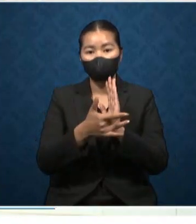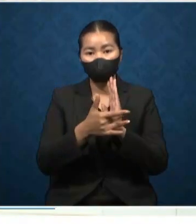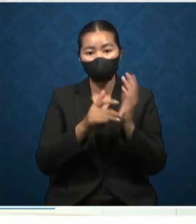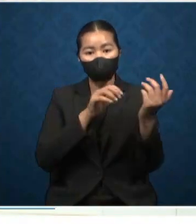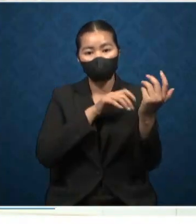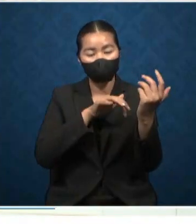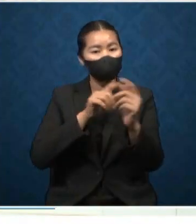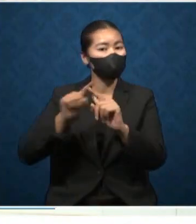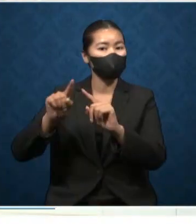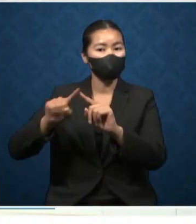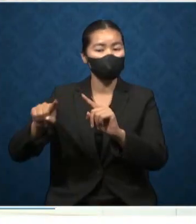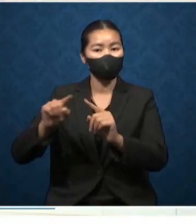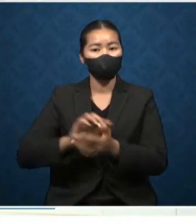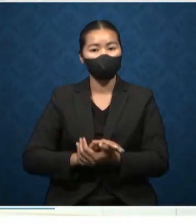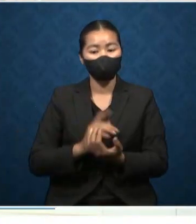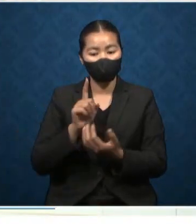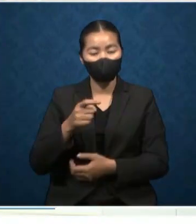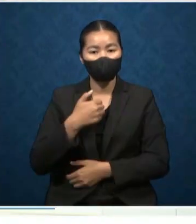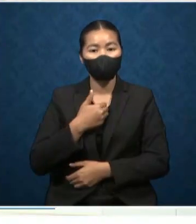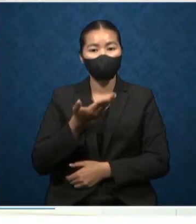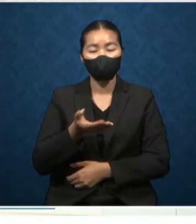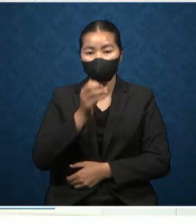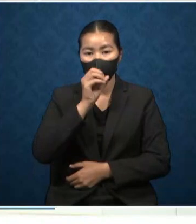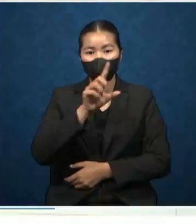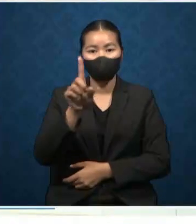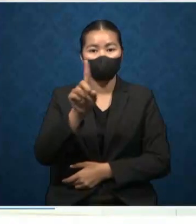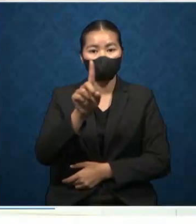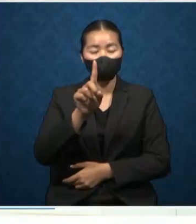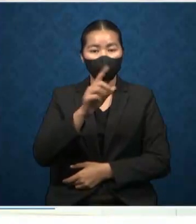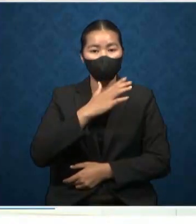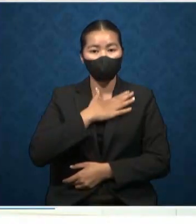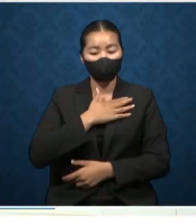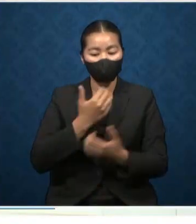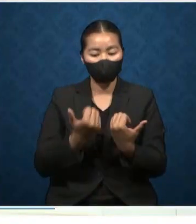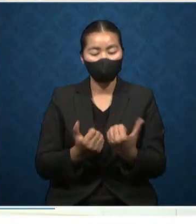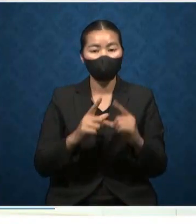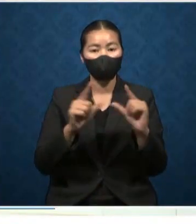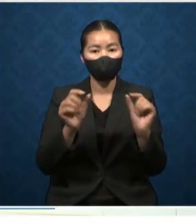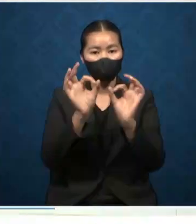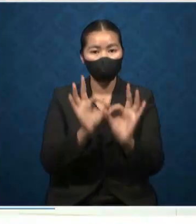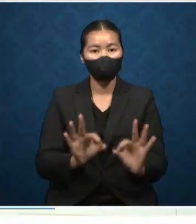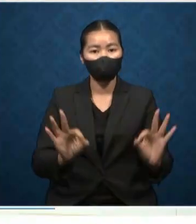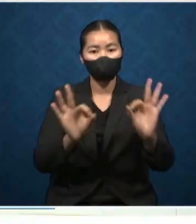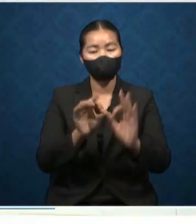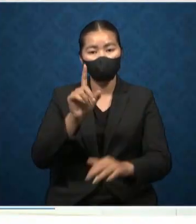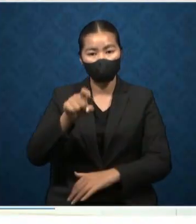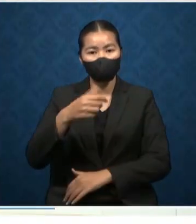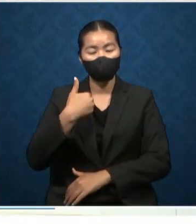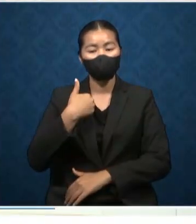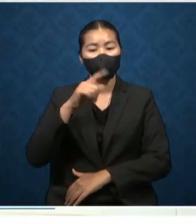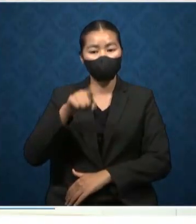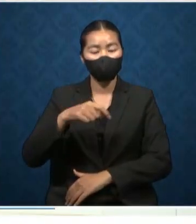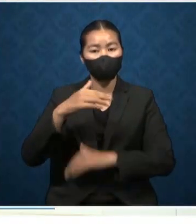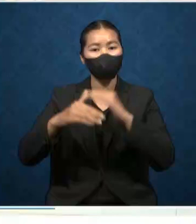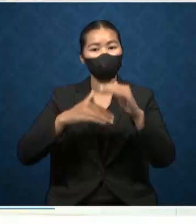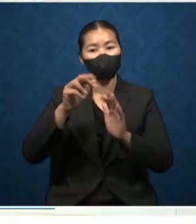องขอนุญาติกรบเรีนวาอี้เปเรื่สำคัญมากเราคงอยากพัฒนาระบบ ไม่